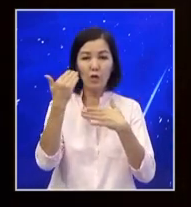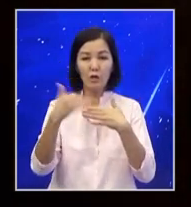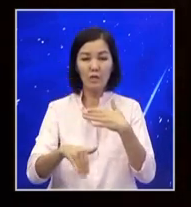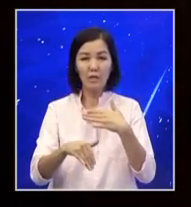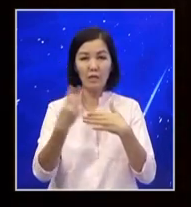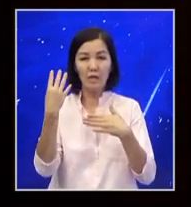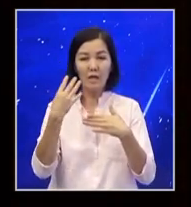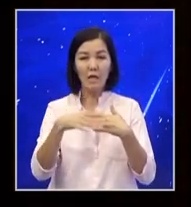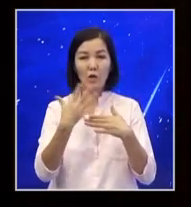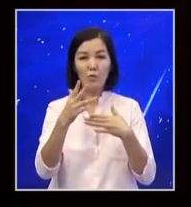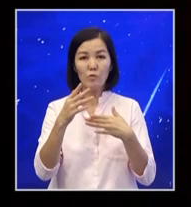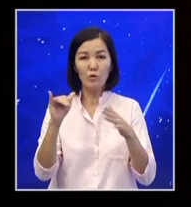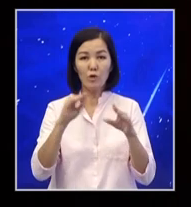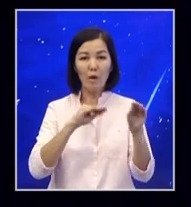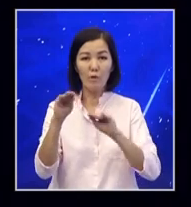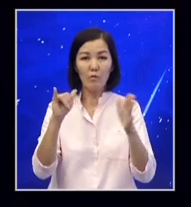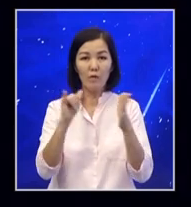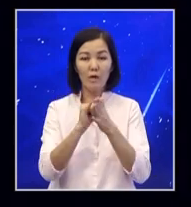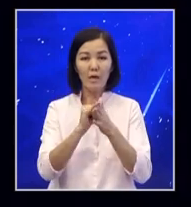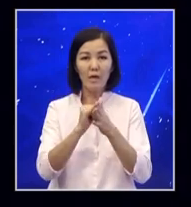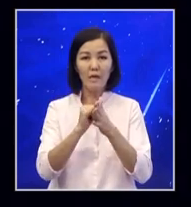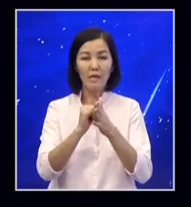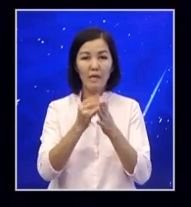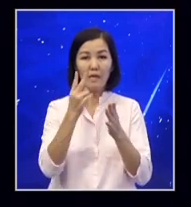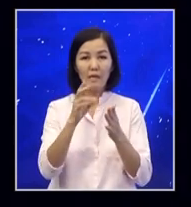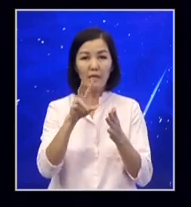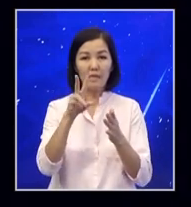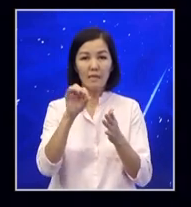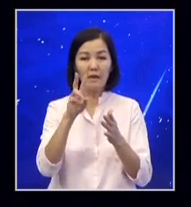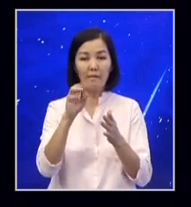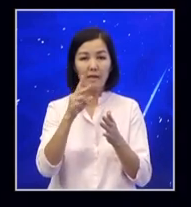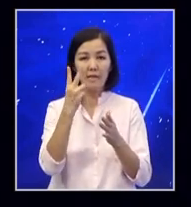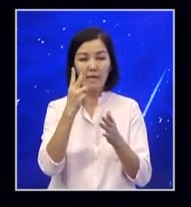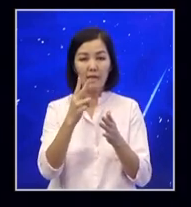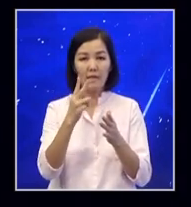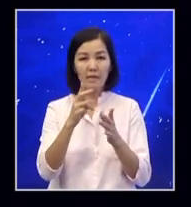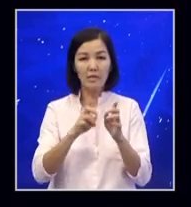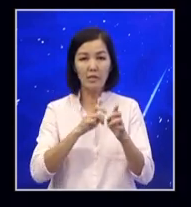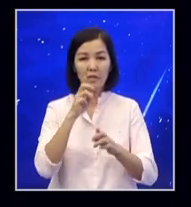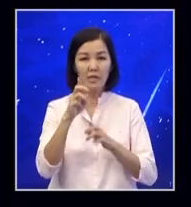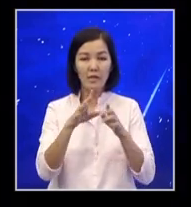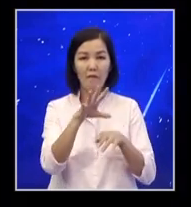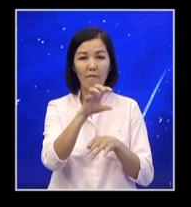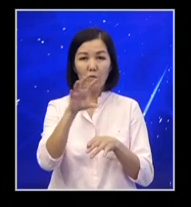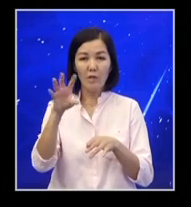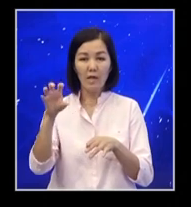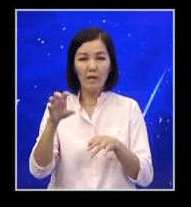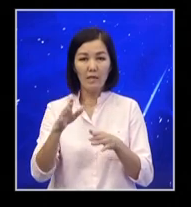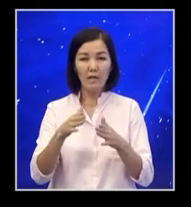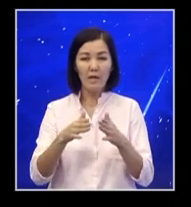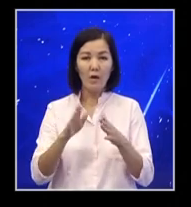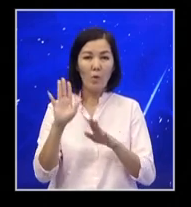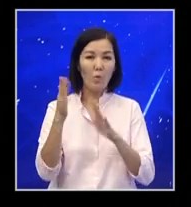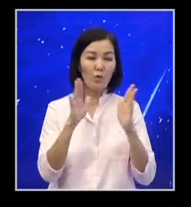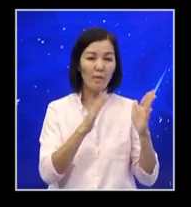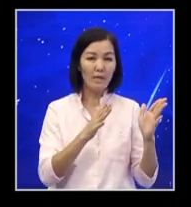53 құрылғысы орнатылған. Сондай-ақ кемеде 2 словениялық жерсерік бар. Олар жерді суретке түсіріп, теңіздер мен ормандардың